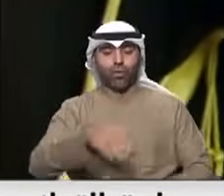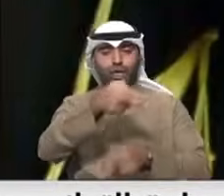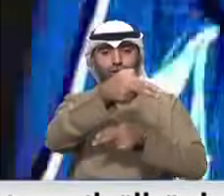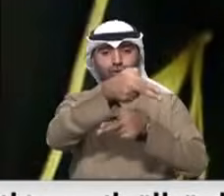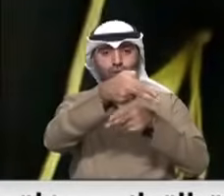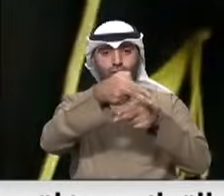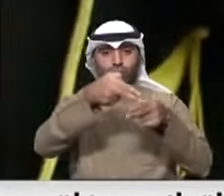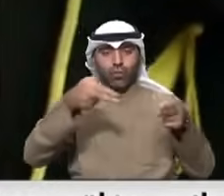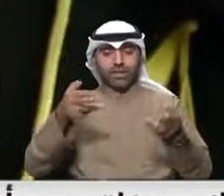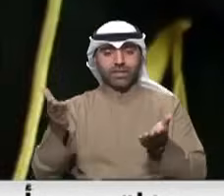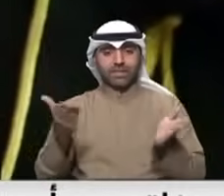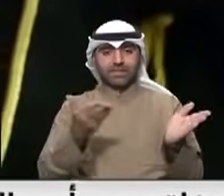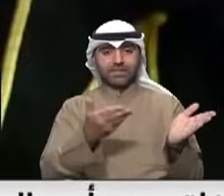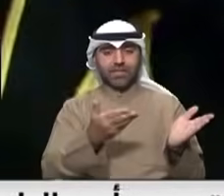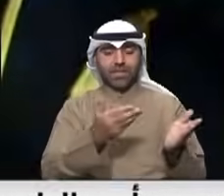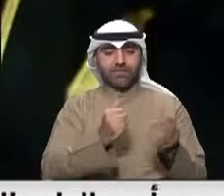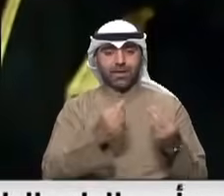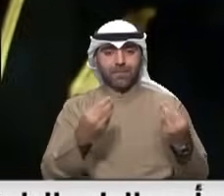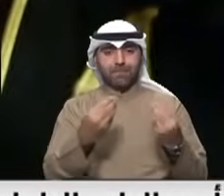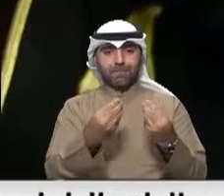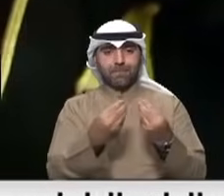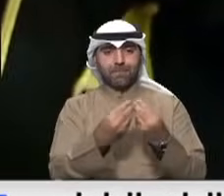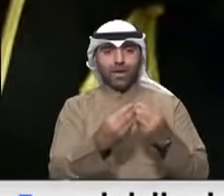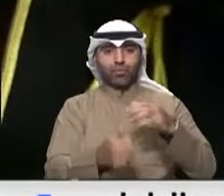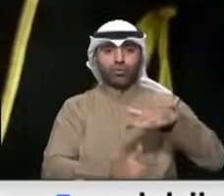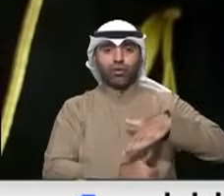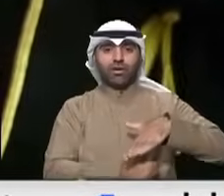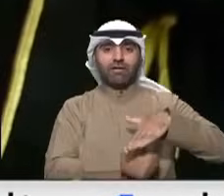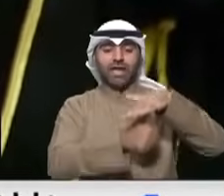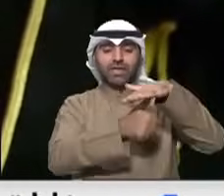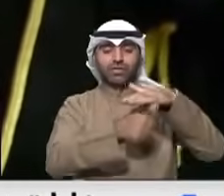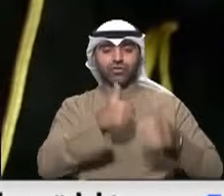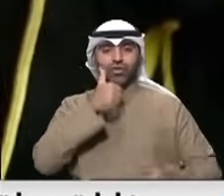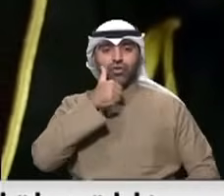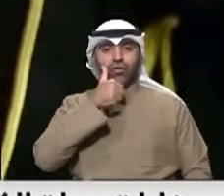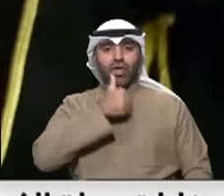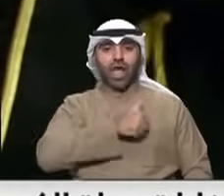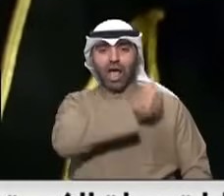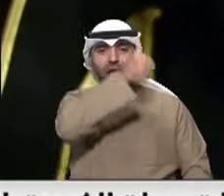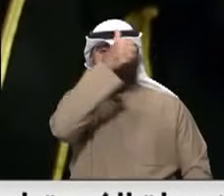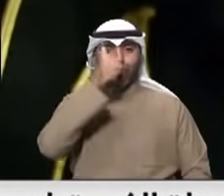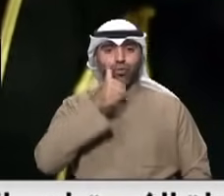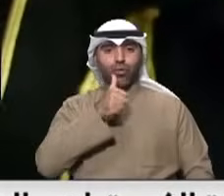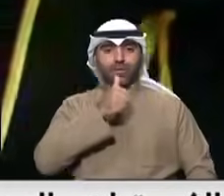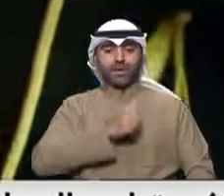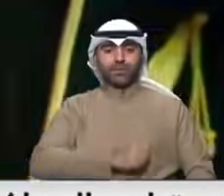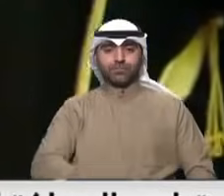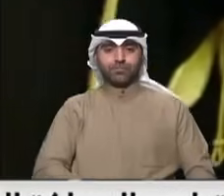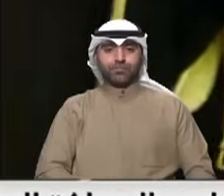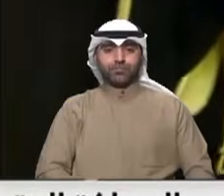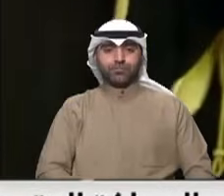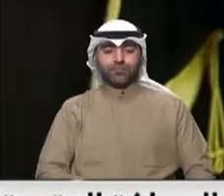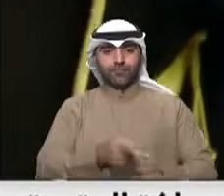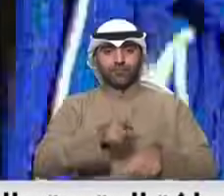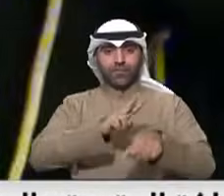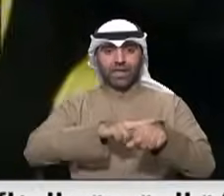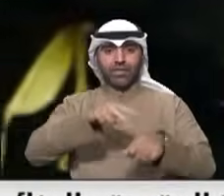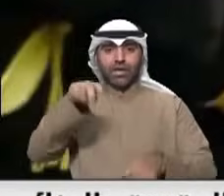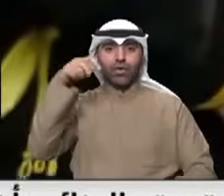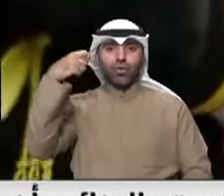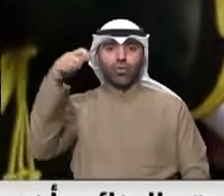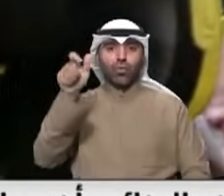محمد العبد الله المبارك الصباح ووزير الخارجيه الشيخ سالم عبد الله الجابر الصباح هذا